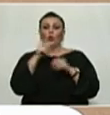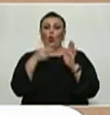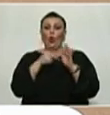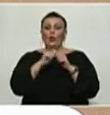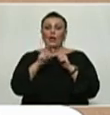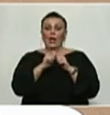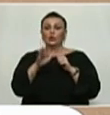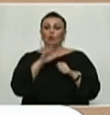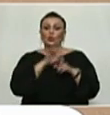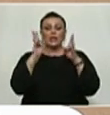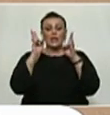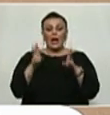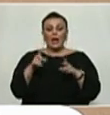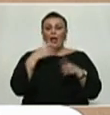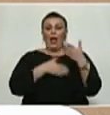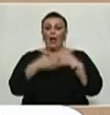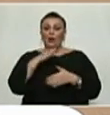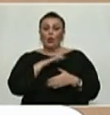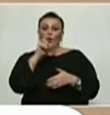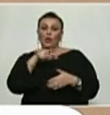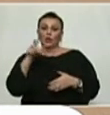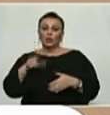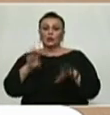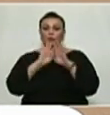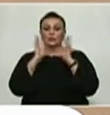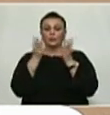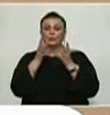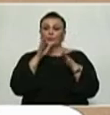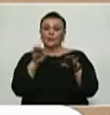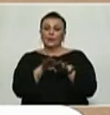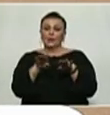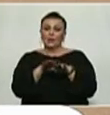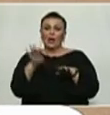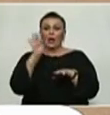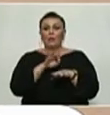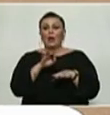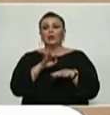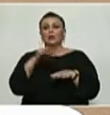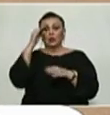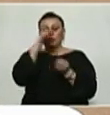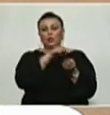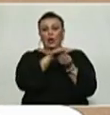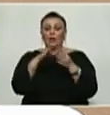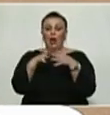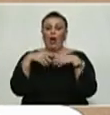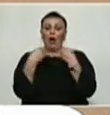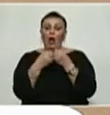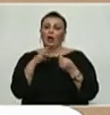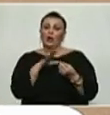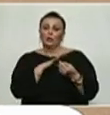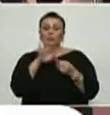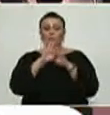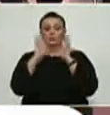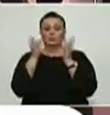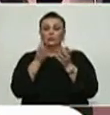zamanda yaralılarımız, əlilliyi olan şəxslər əhatə olundu. Eyni zamanda mülki şəhidlərimizin ailə üzvləri də əhatə